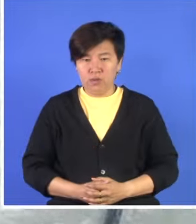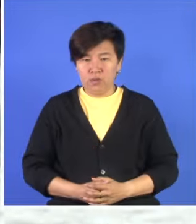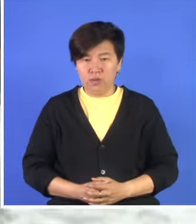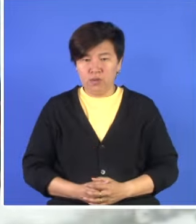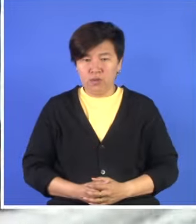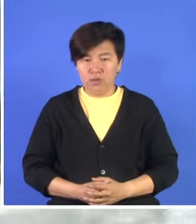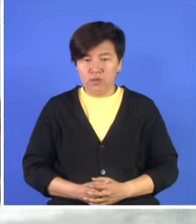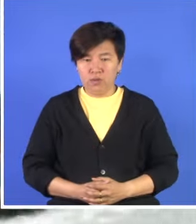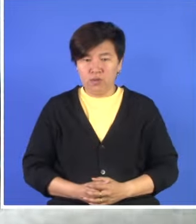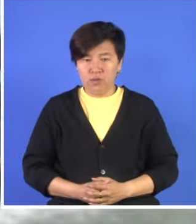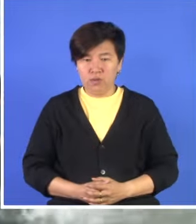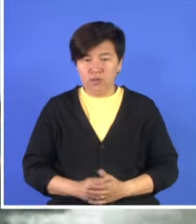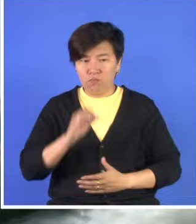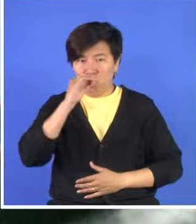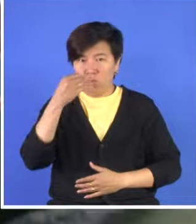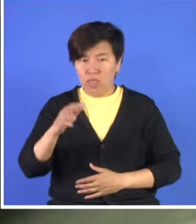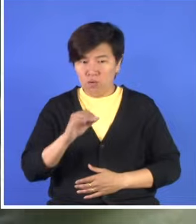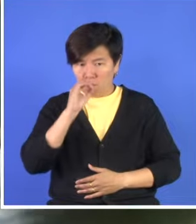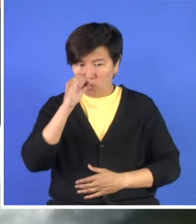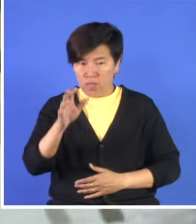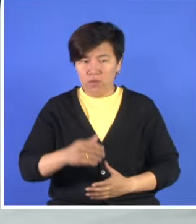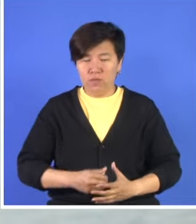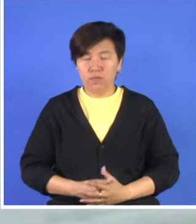ชาชีแจ้งแล้วนะ พี่ผมอยากเข้าไปด้านหน้าพี่มุ้ง